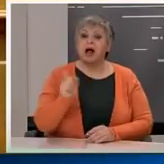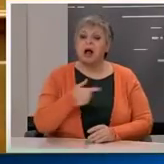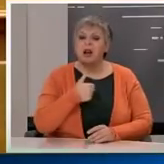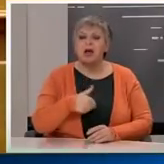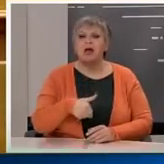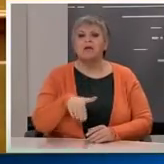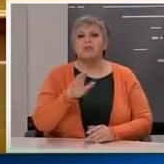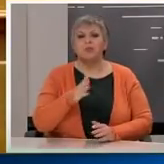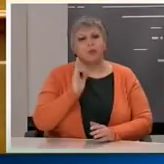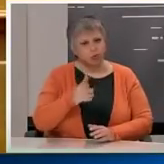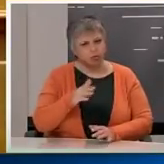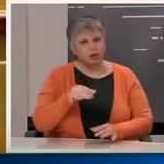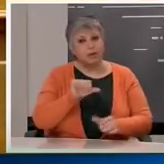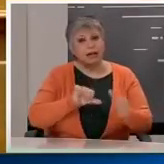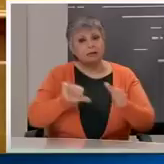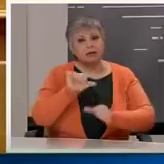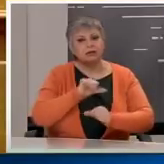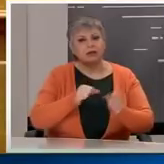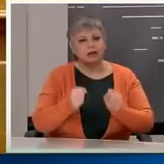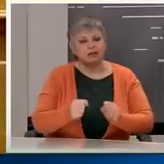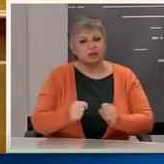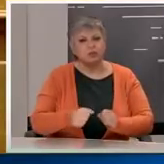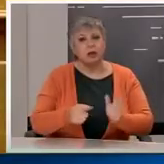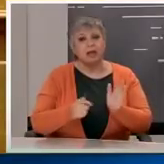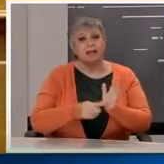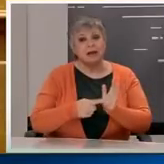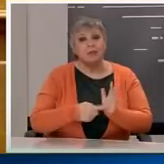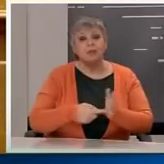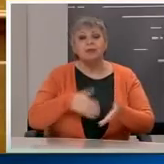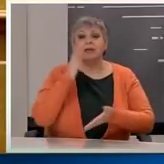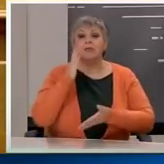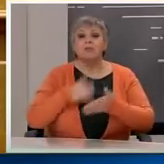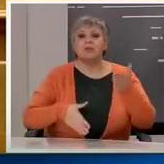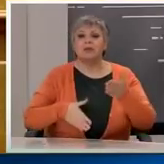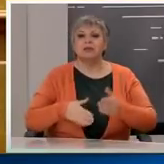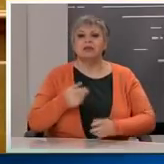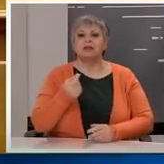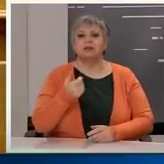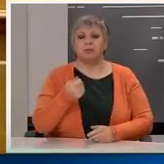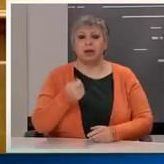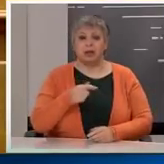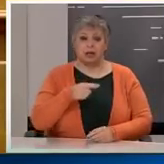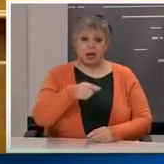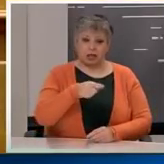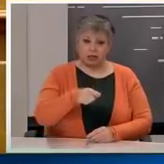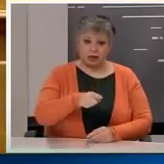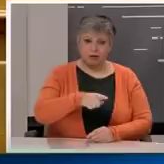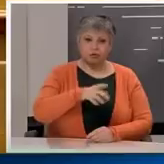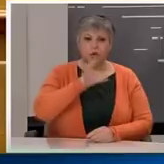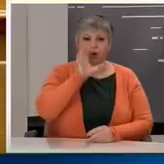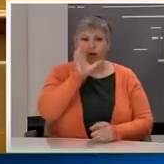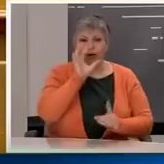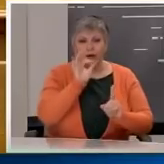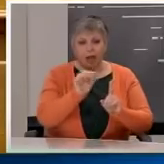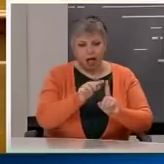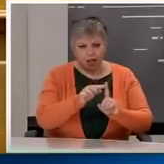οποίο εφαρμόστηκε για πρώτη φορά. Τη μείωση δηλαδή του 50% σε σχέση με την τιμή του πρωτότυπου φαρμάκου. Υπήρχαν λοιπόν